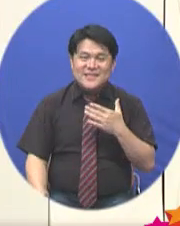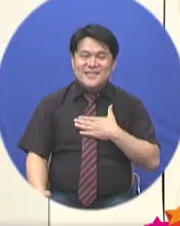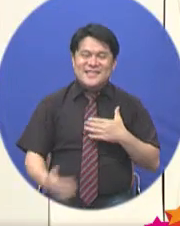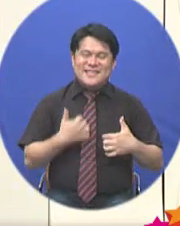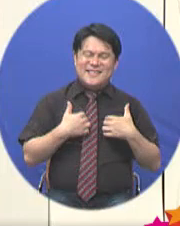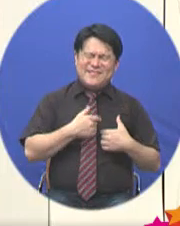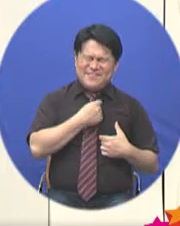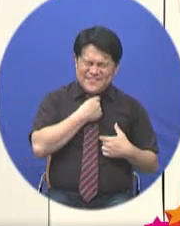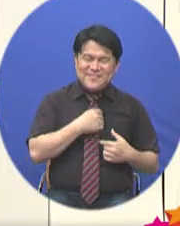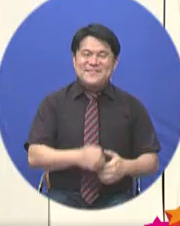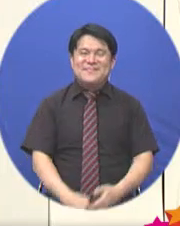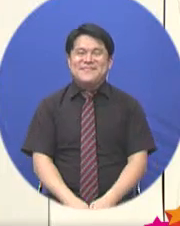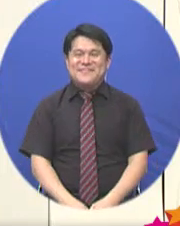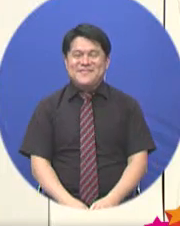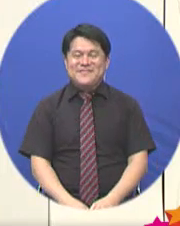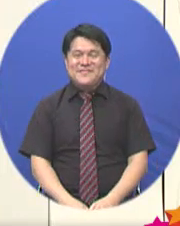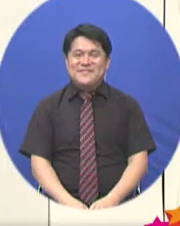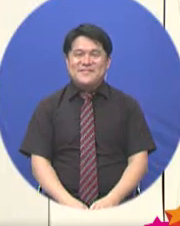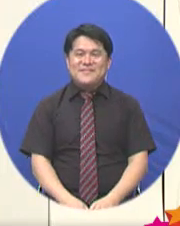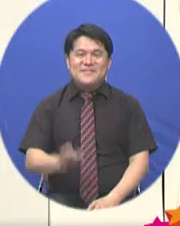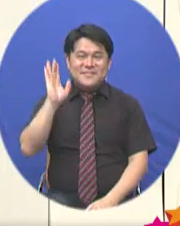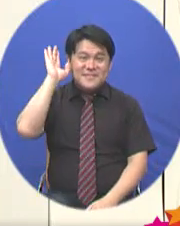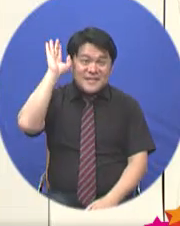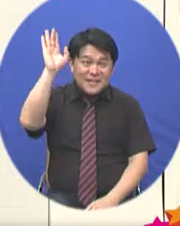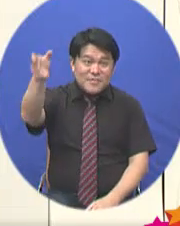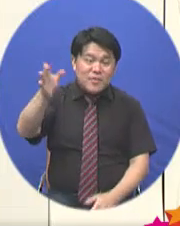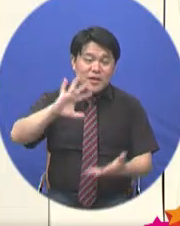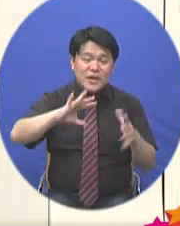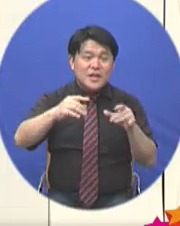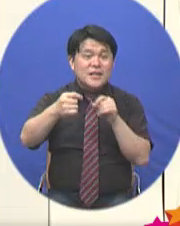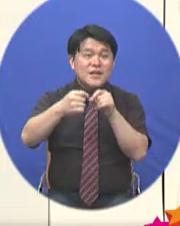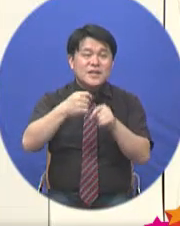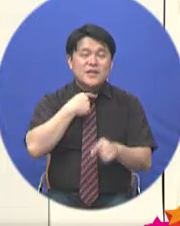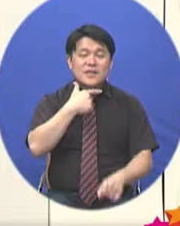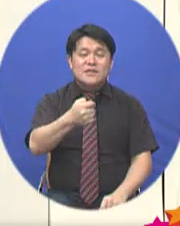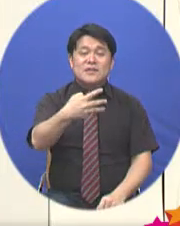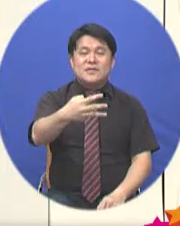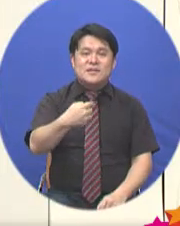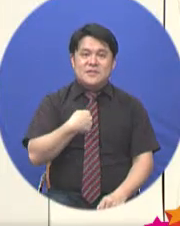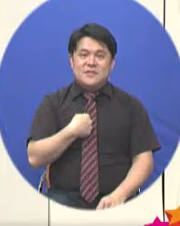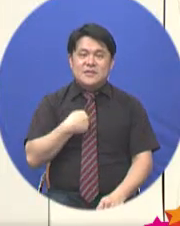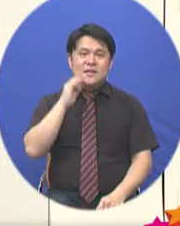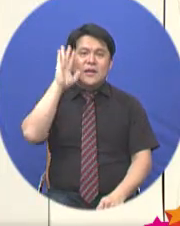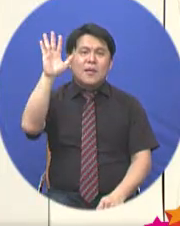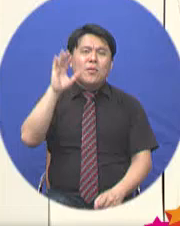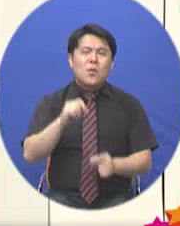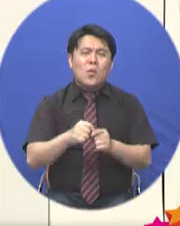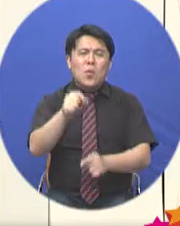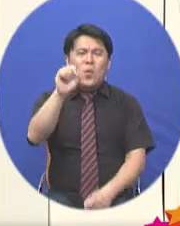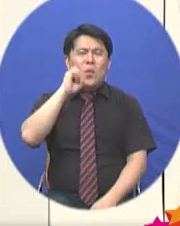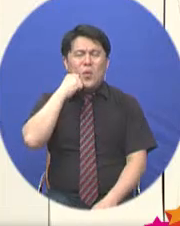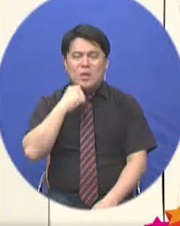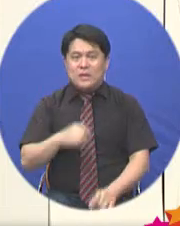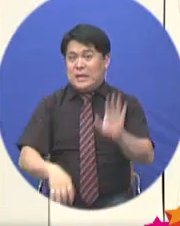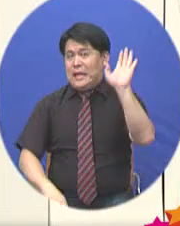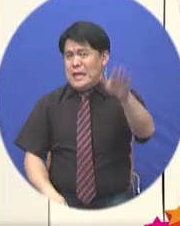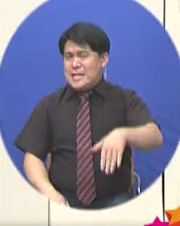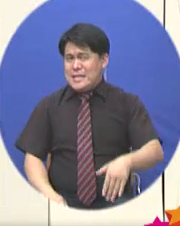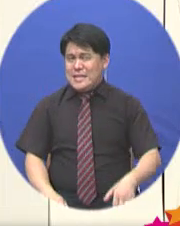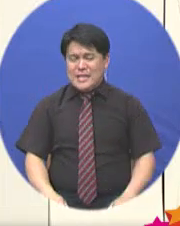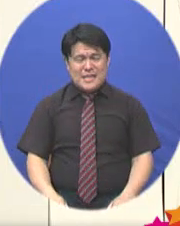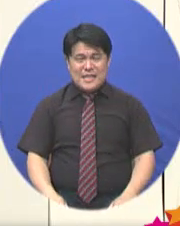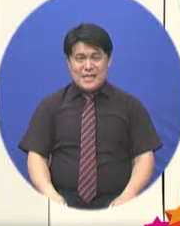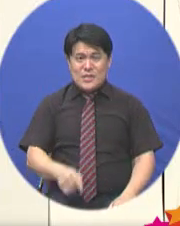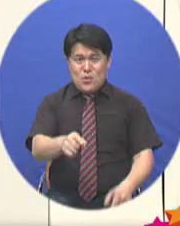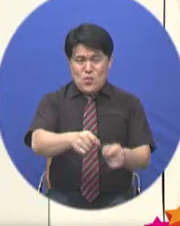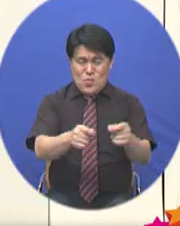한기 즐겁게 살고 싶어요. 아, 얼마 예, 남지 좋습니다. 않은 세상, 제가 63살인데 몇 년 살겠어요? 웃으면서 살아야죠. 아유, 63살인데